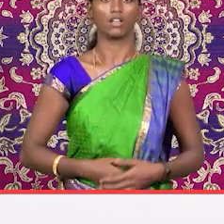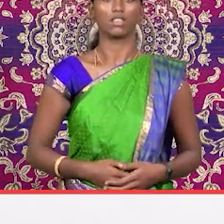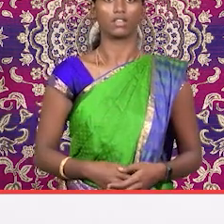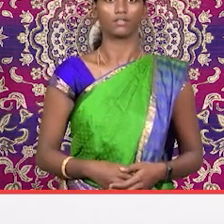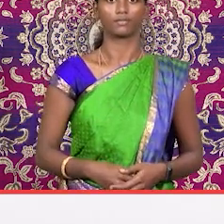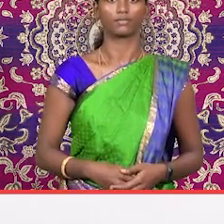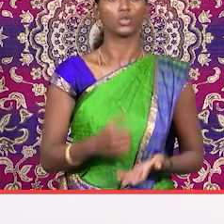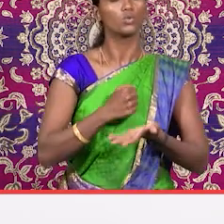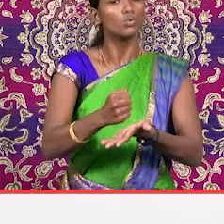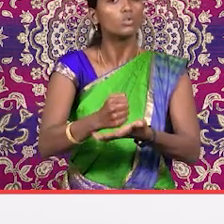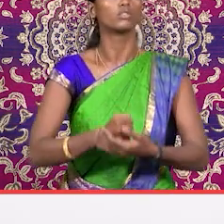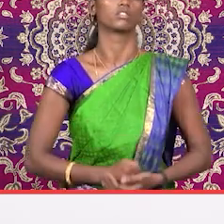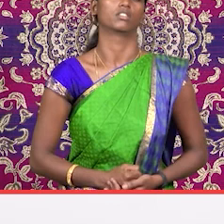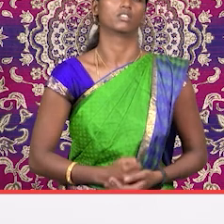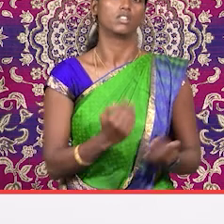அடிப்படை பிரீமியத்தில்